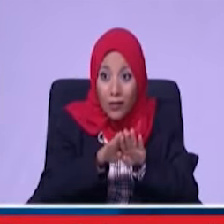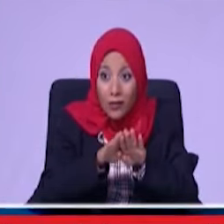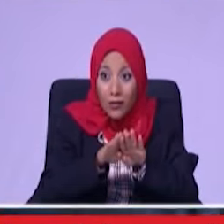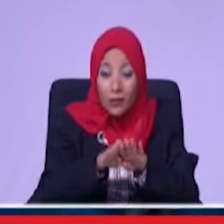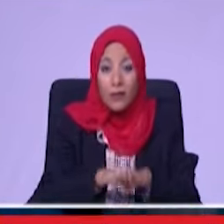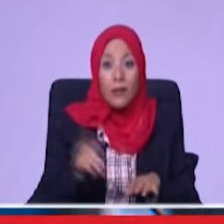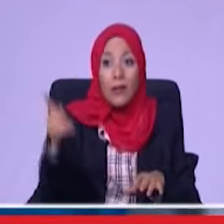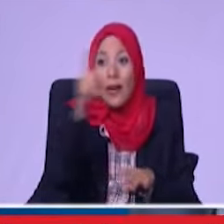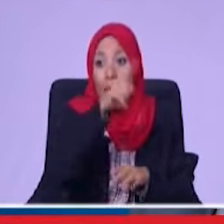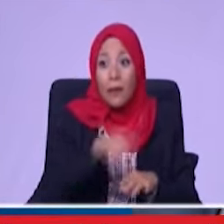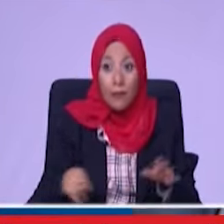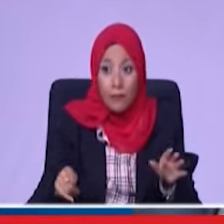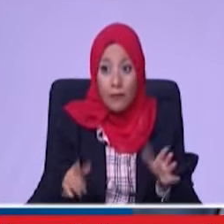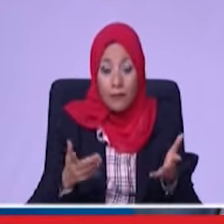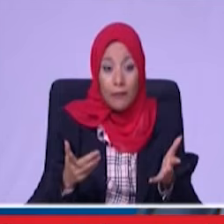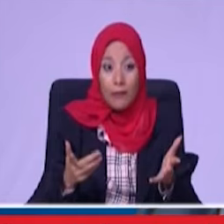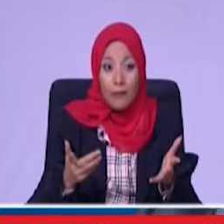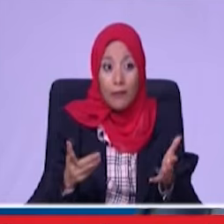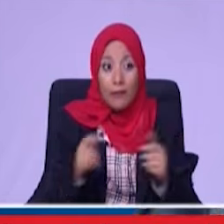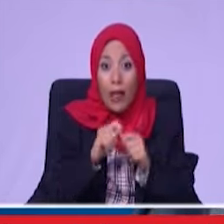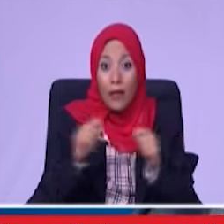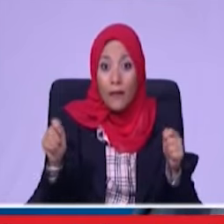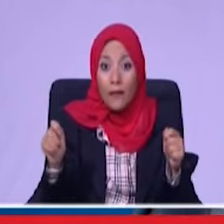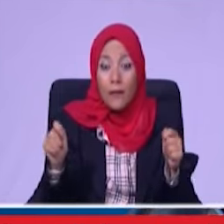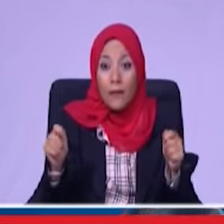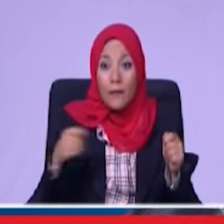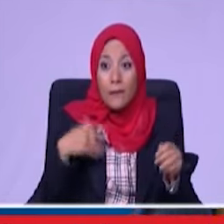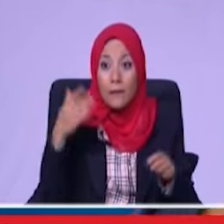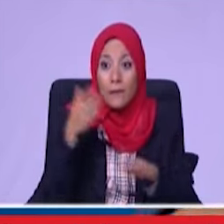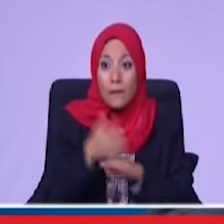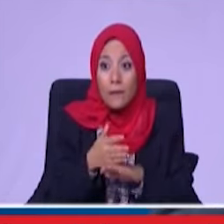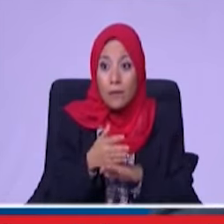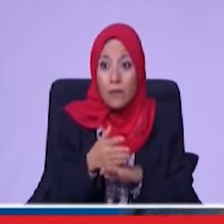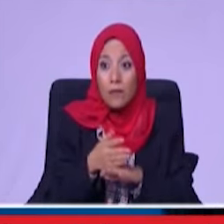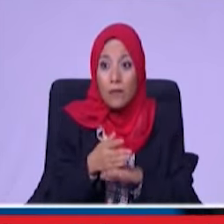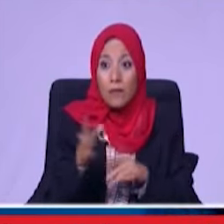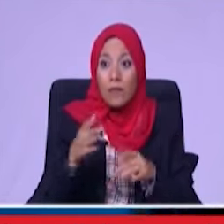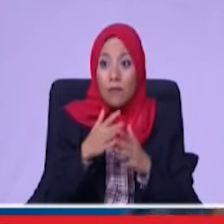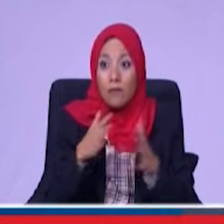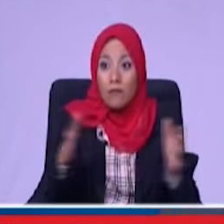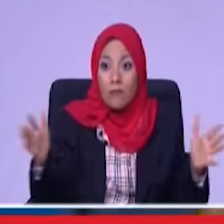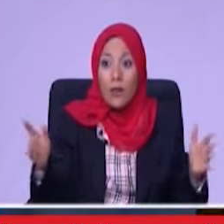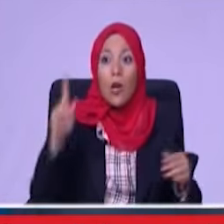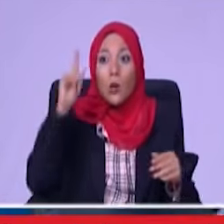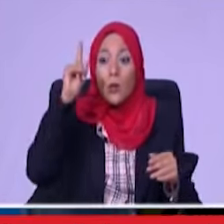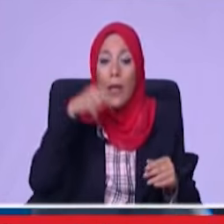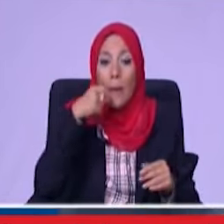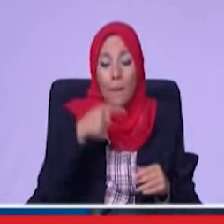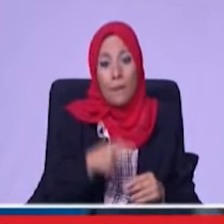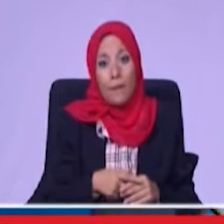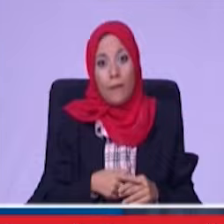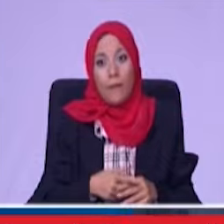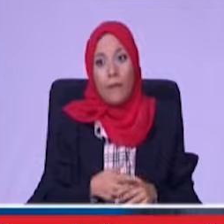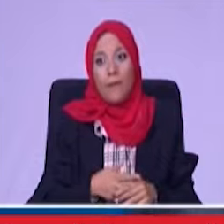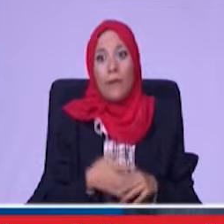الباب 1000 كيلو، وياتي عليه وقت وانه لكظيظ، نص حديث النبي صلى الله عليه وسلم، يعني